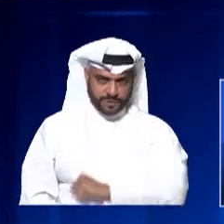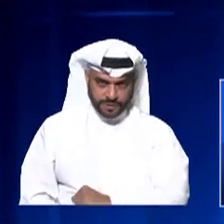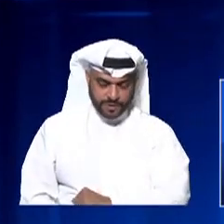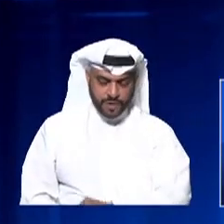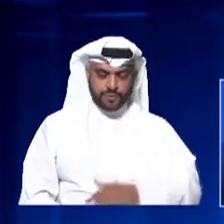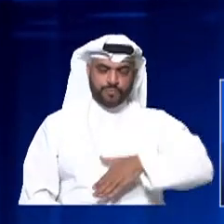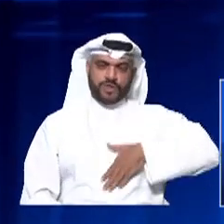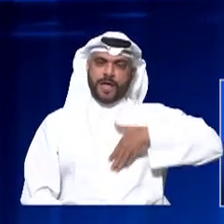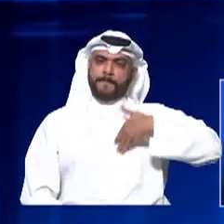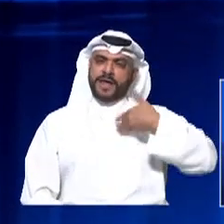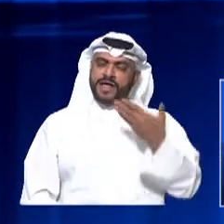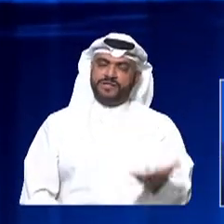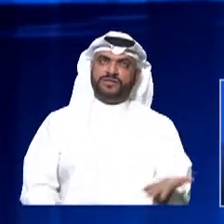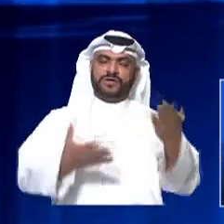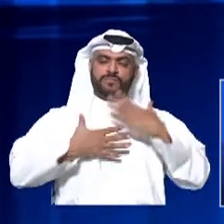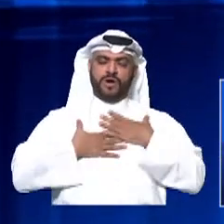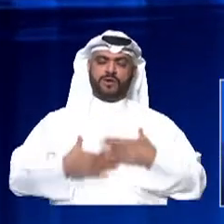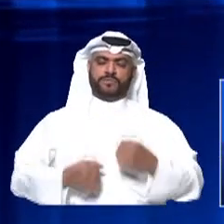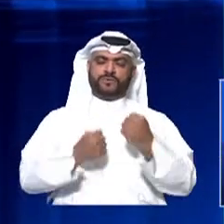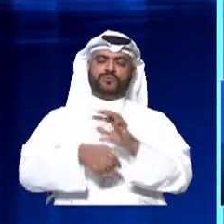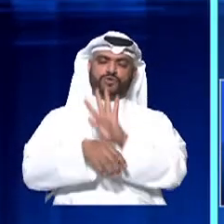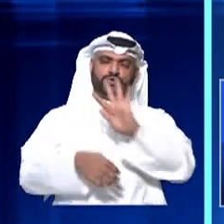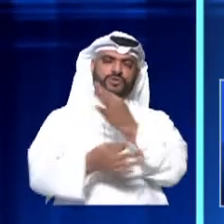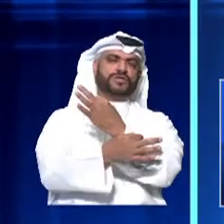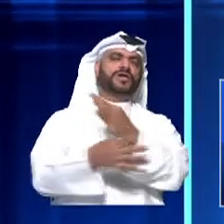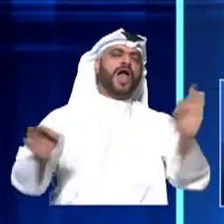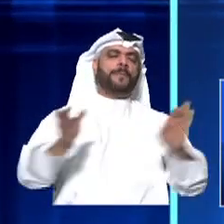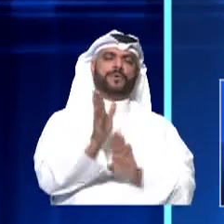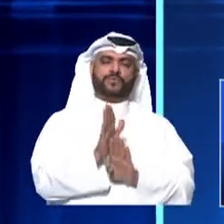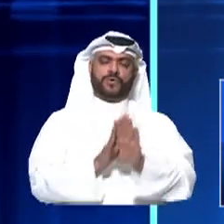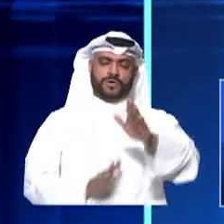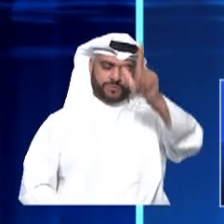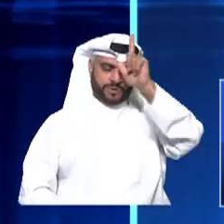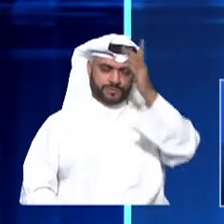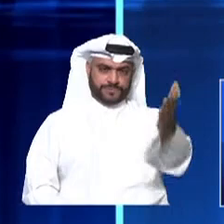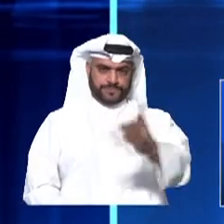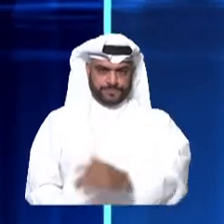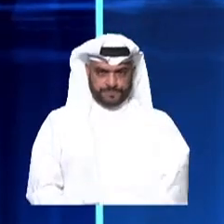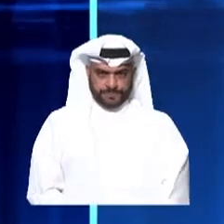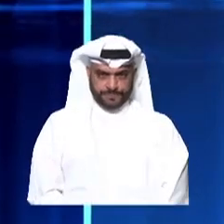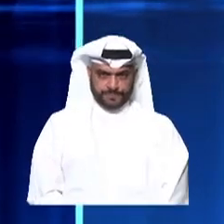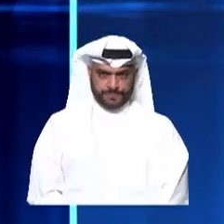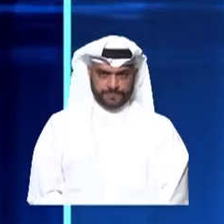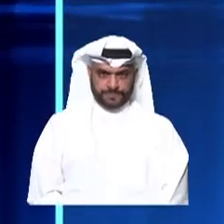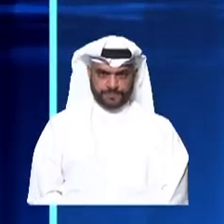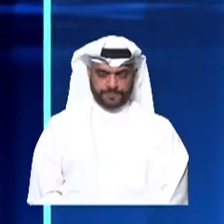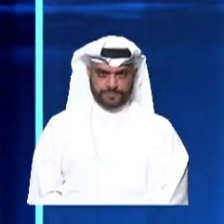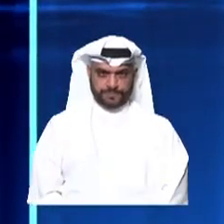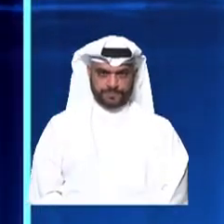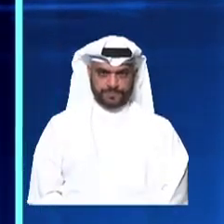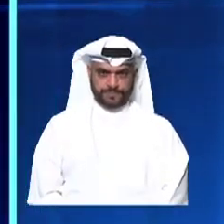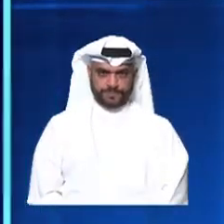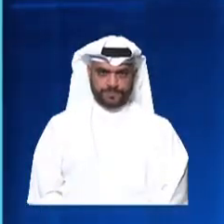الشقيقة، متمنيا لجلالته موفور الصحة ودوام العافية.